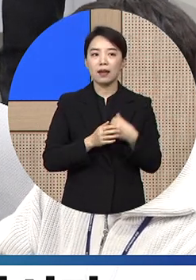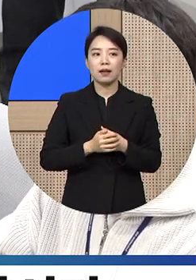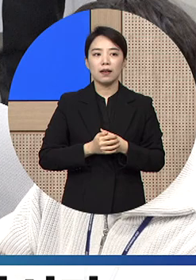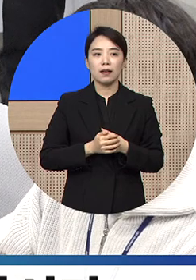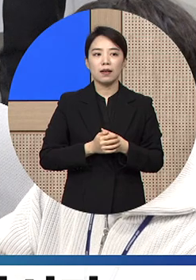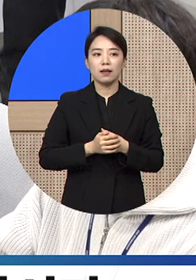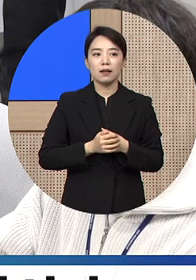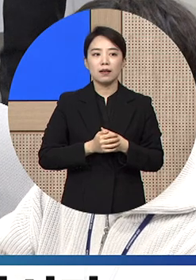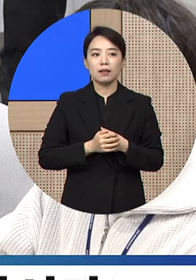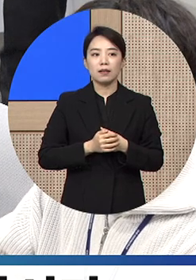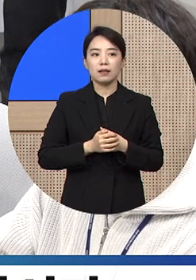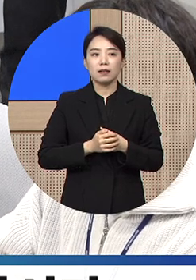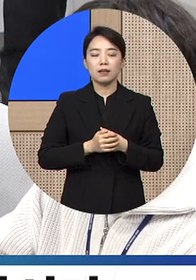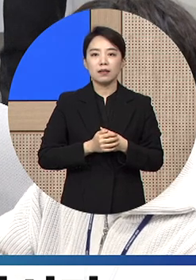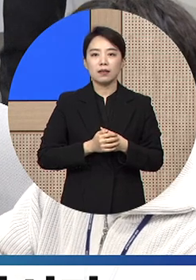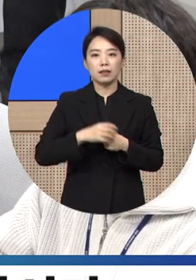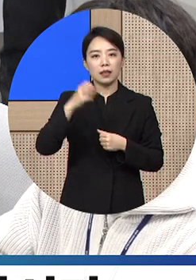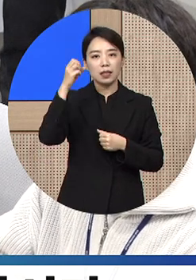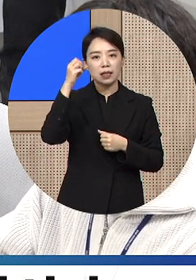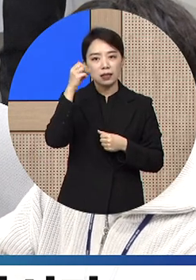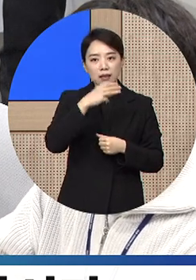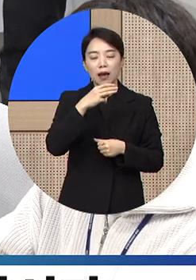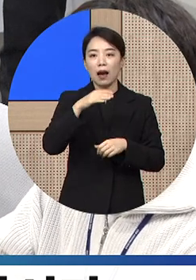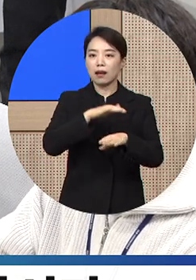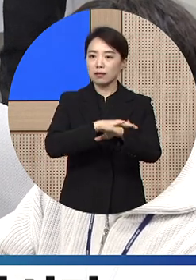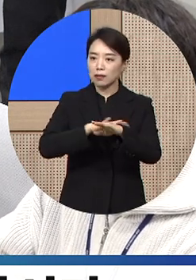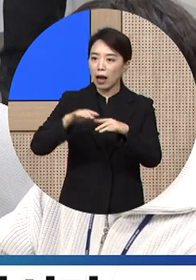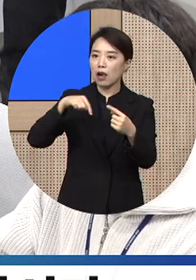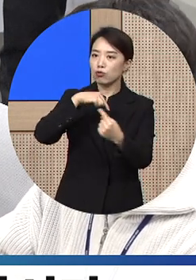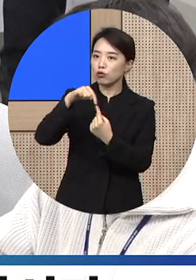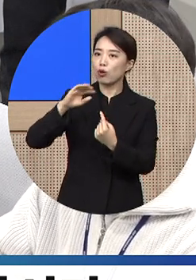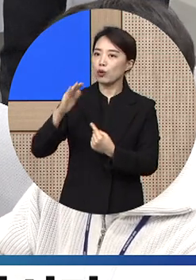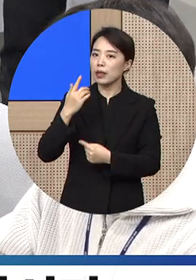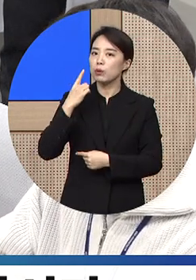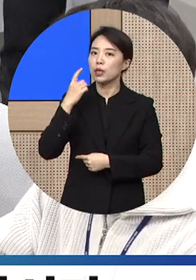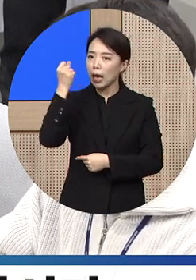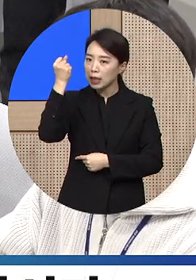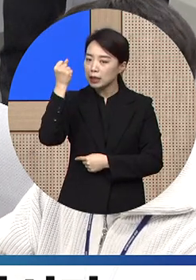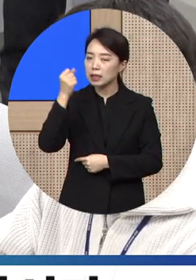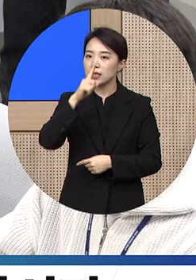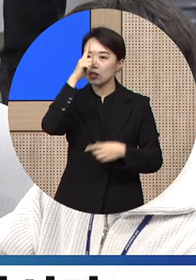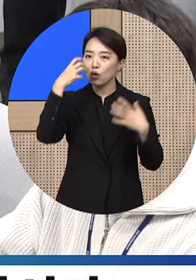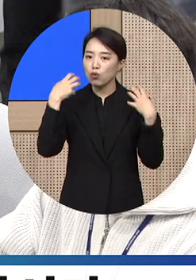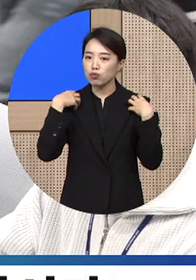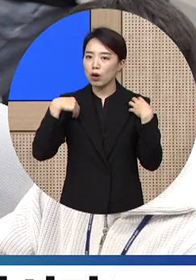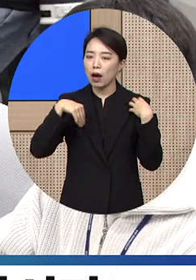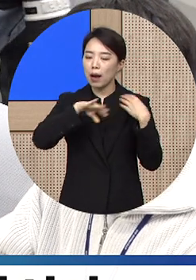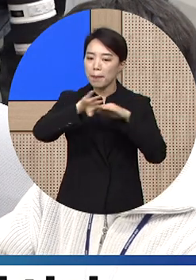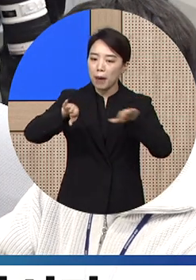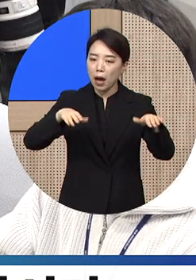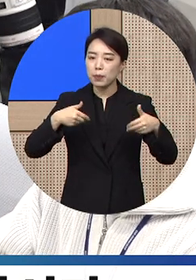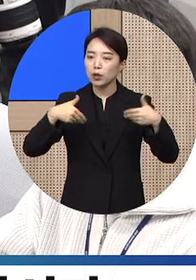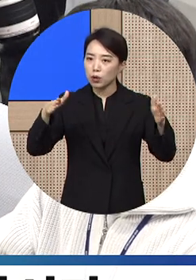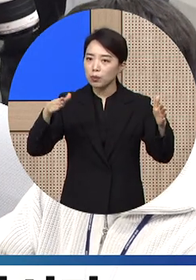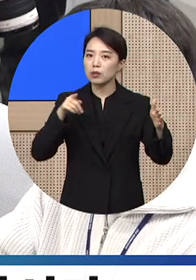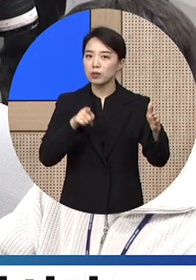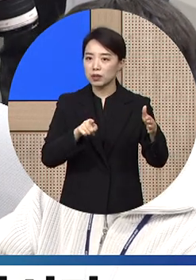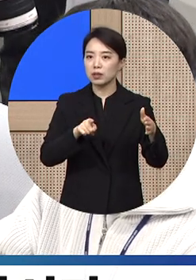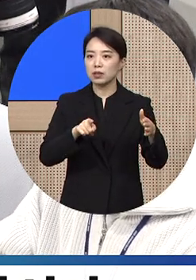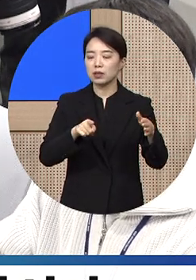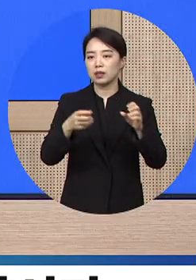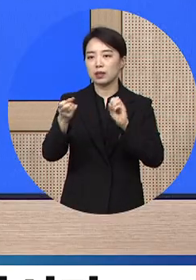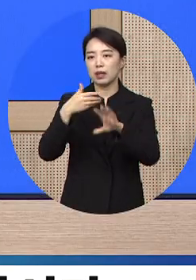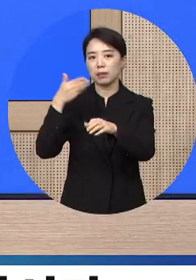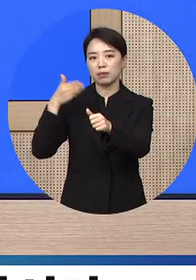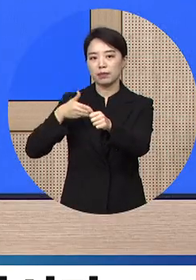분야가 그냥 뭐 정상적으로 돌아가고 있다고 판단을 하시는지 정부가 개입해서 이렇게 적극적으로 할 필요가 없다고 생각하시는 건지 좀 답변